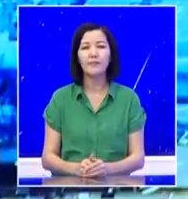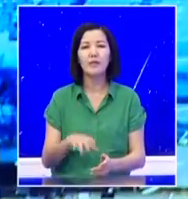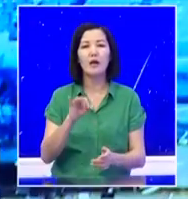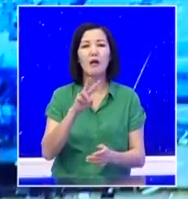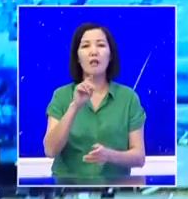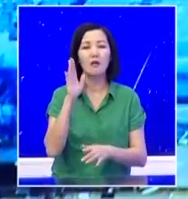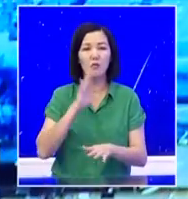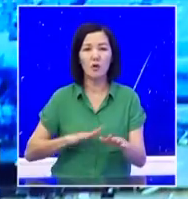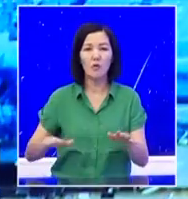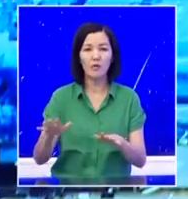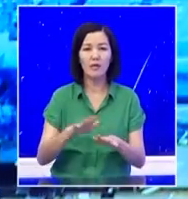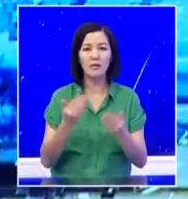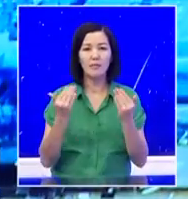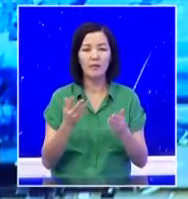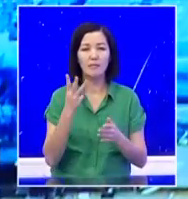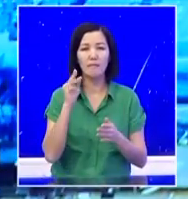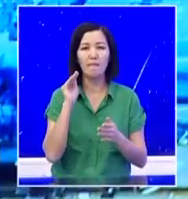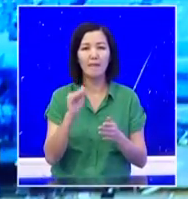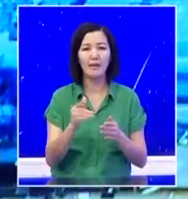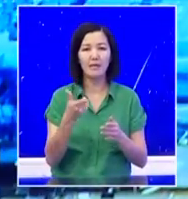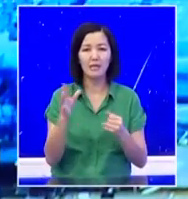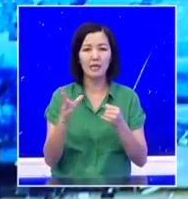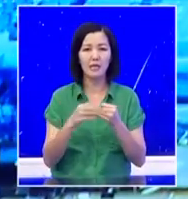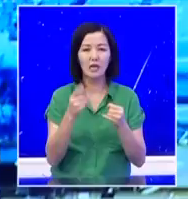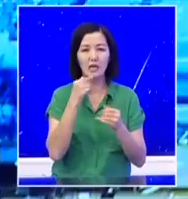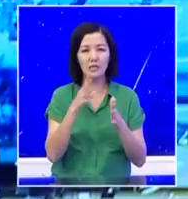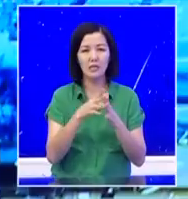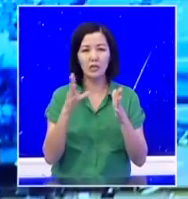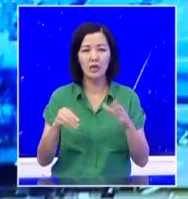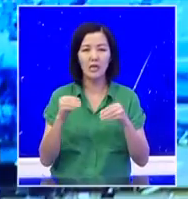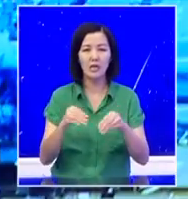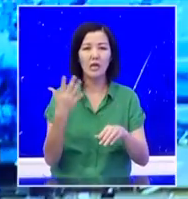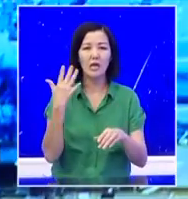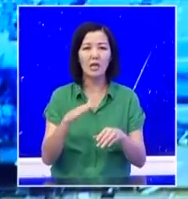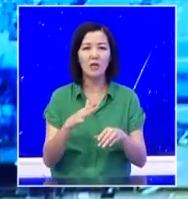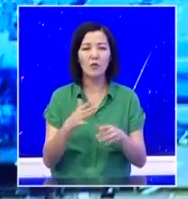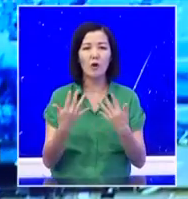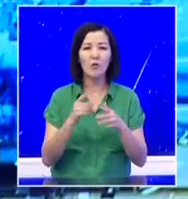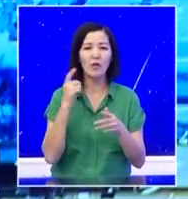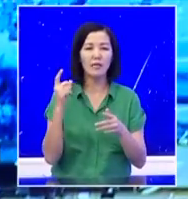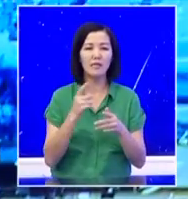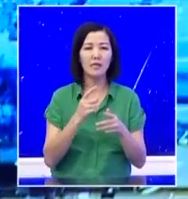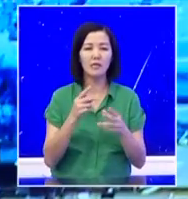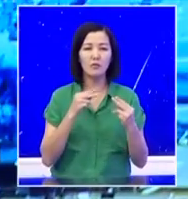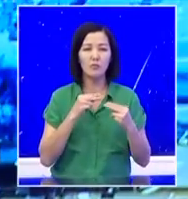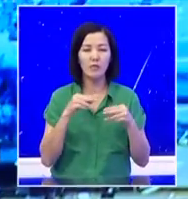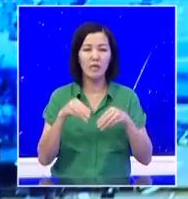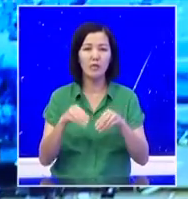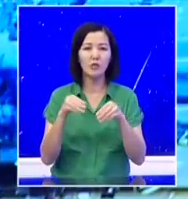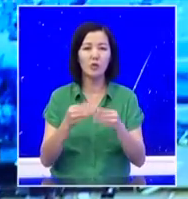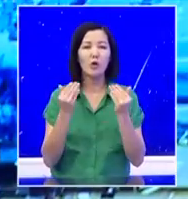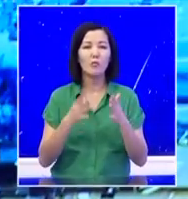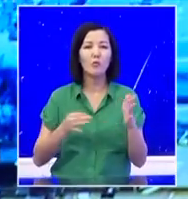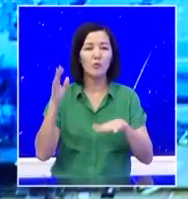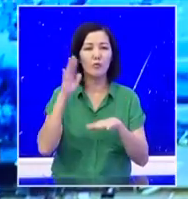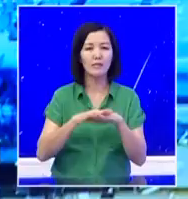Алакөл ауданында биыл 1000 гектардан аса алқапқа қызылша егіліпті. 50-ге тарта шаруа қожалығы айналысуда. Бүгін облыс